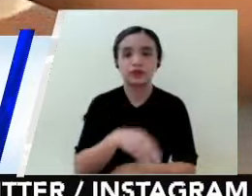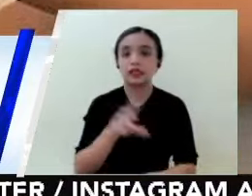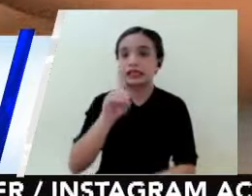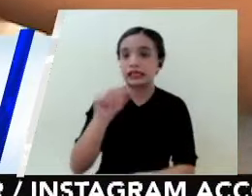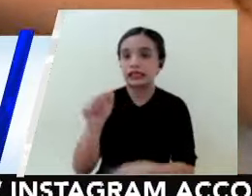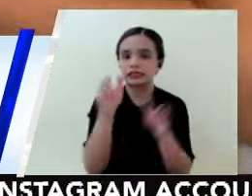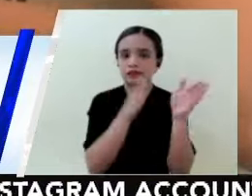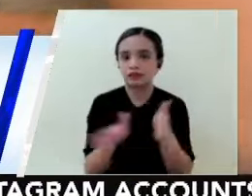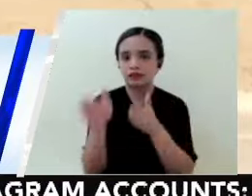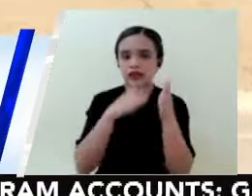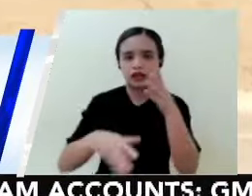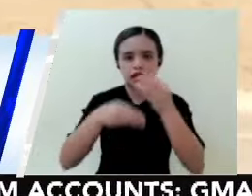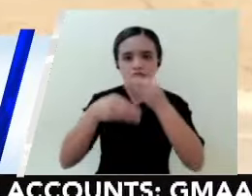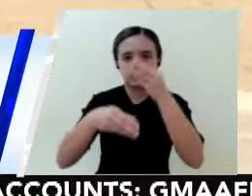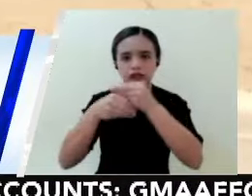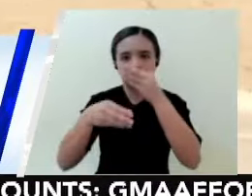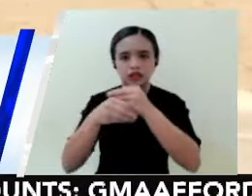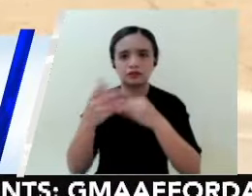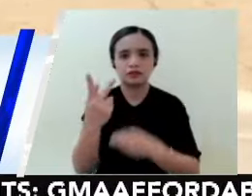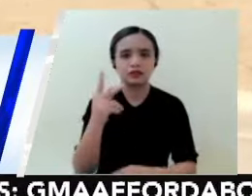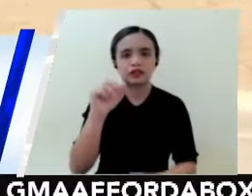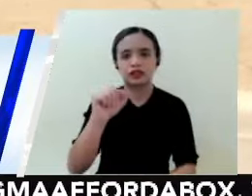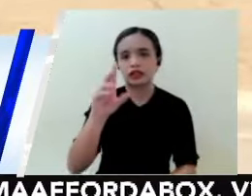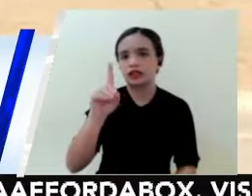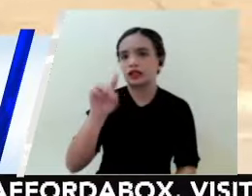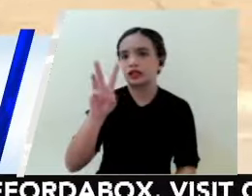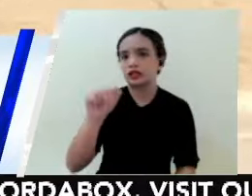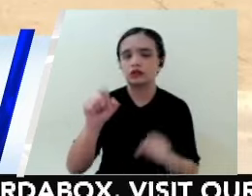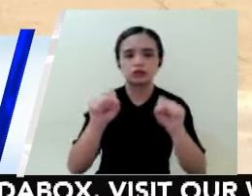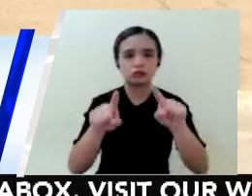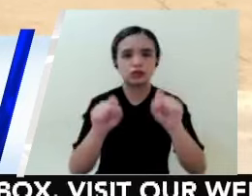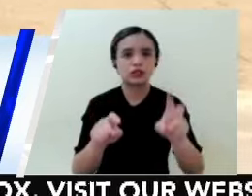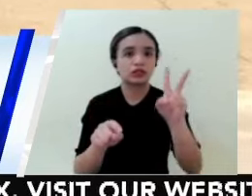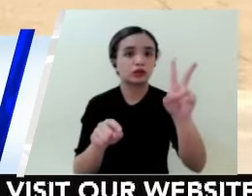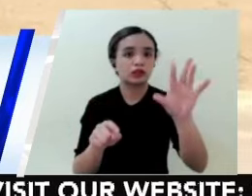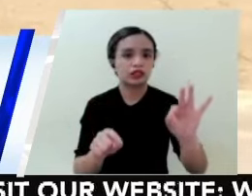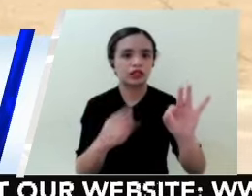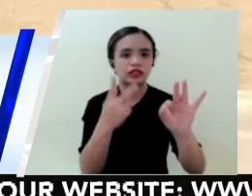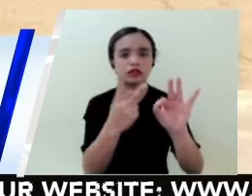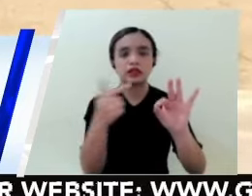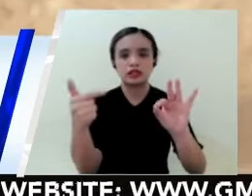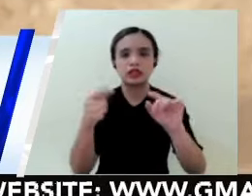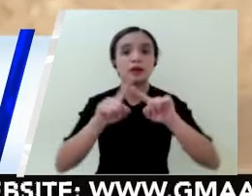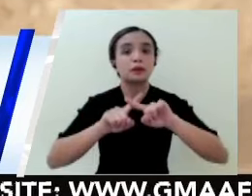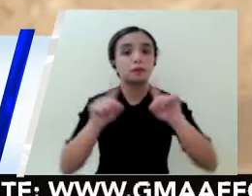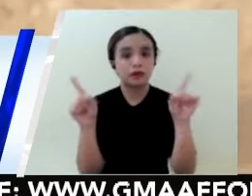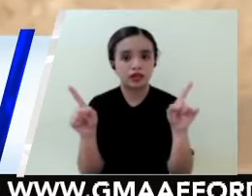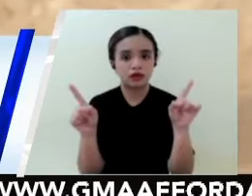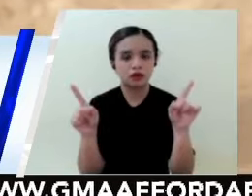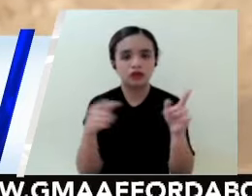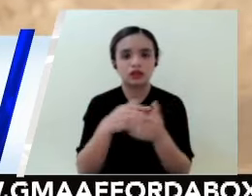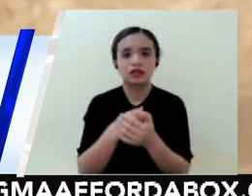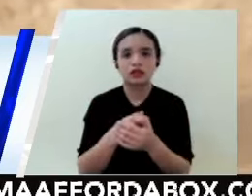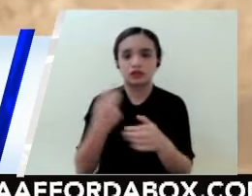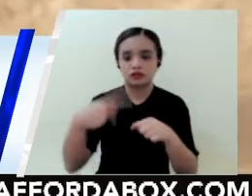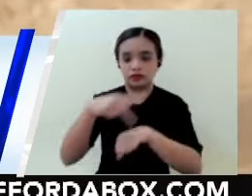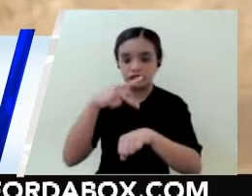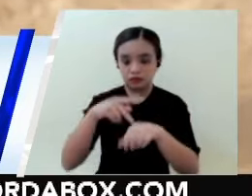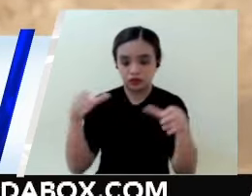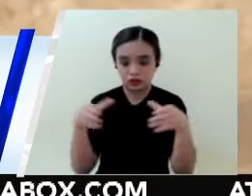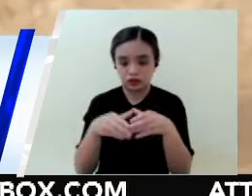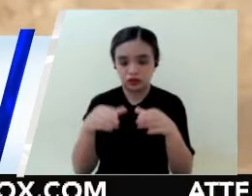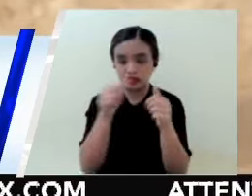na linggo ang Kadiwa stores na nagbibenta ng 29 pesos na bigas. Pero duda ang Philippine Chamber of Agriculture and